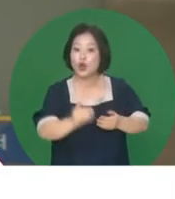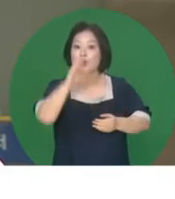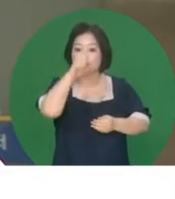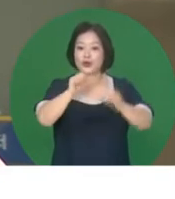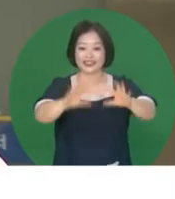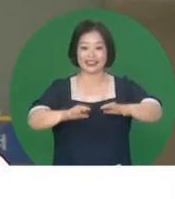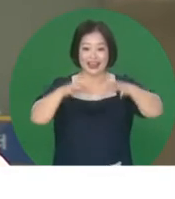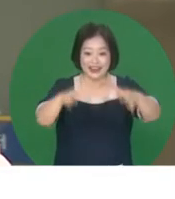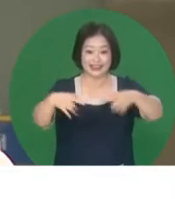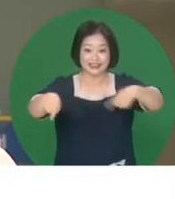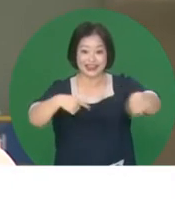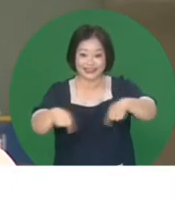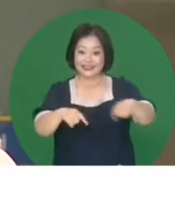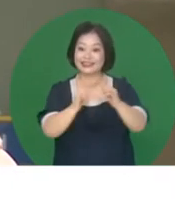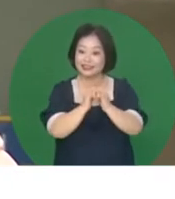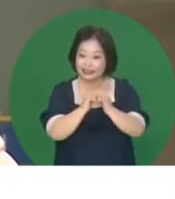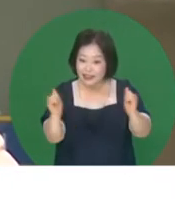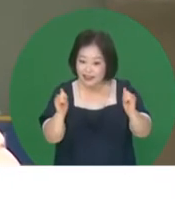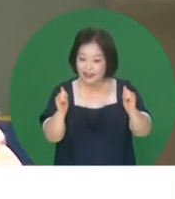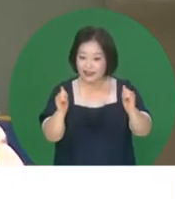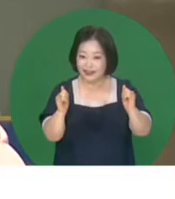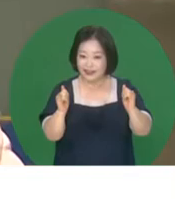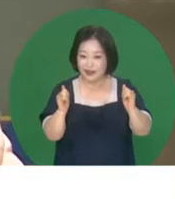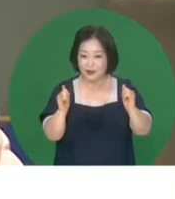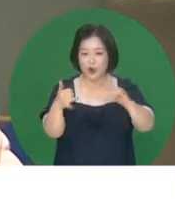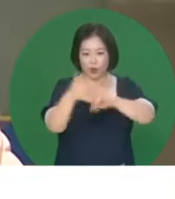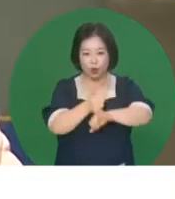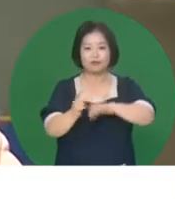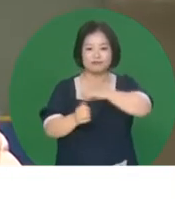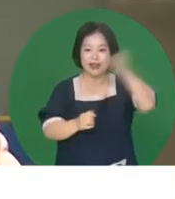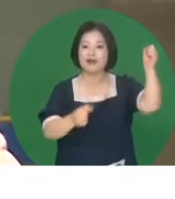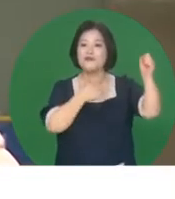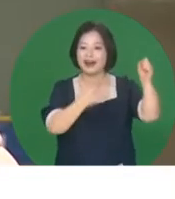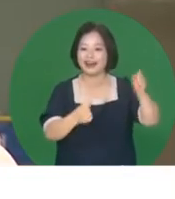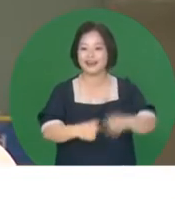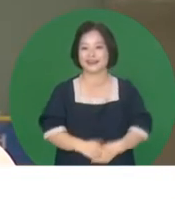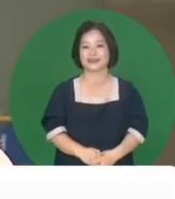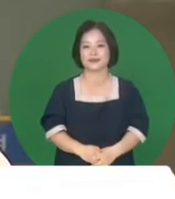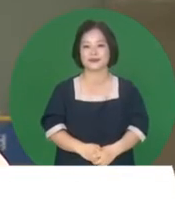이끌 수 있는 분들 그런 분들이 됐으면